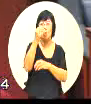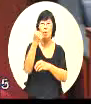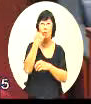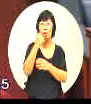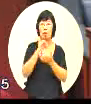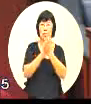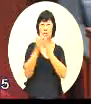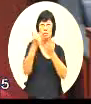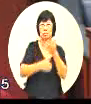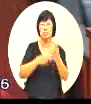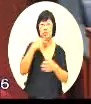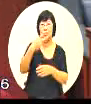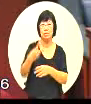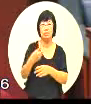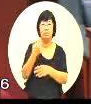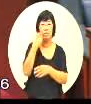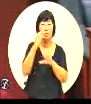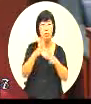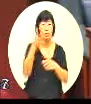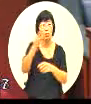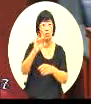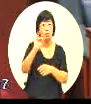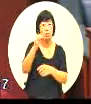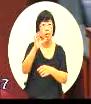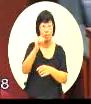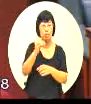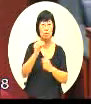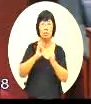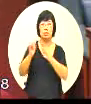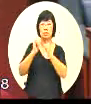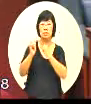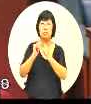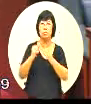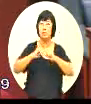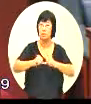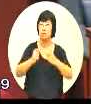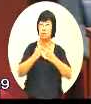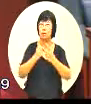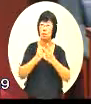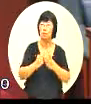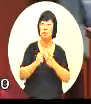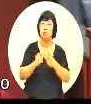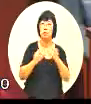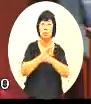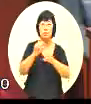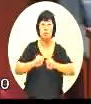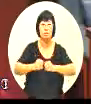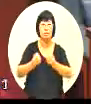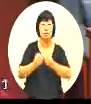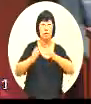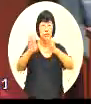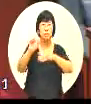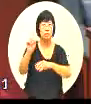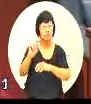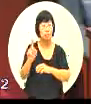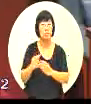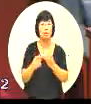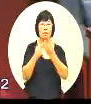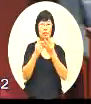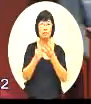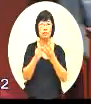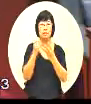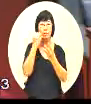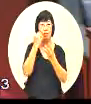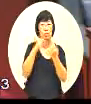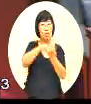个，我们百万市民的健康跟经济发展，我们应该也要一并放入。那第三个，这个